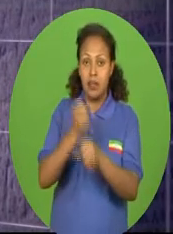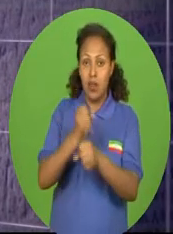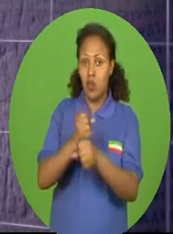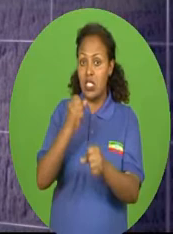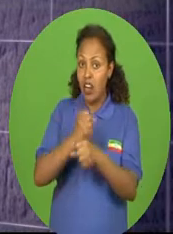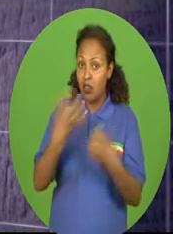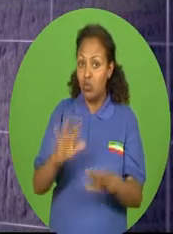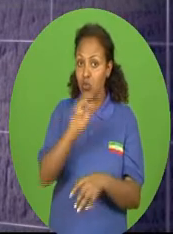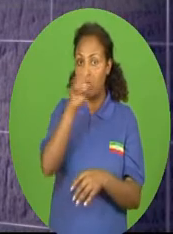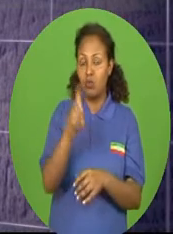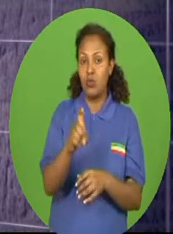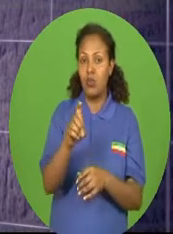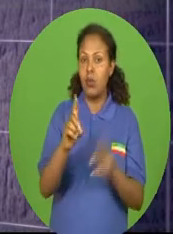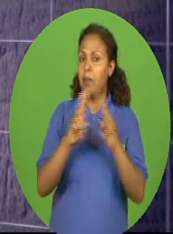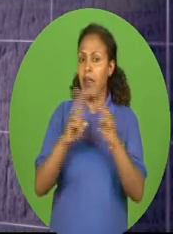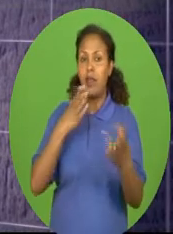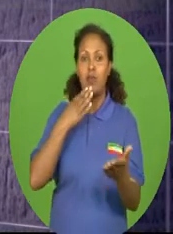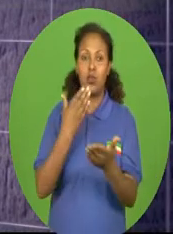ተማሪዎች የቤት ስራችሁን ሰራችሁ?